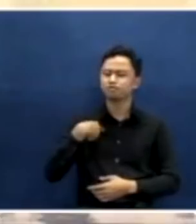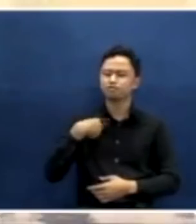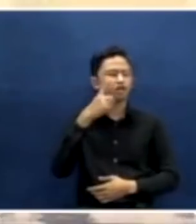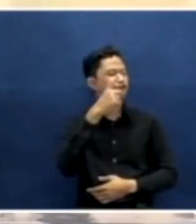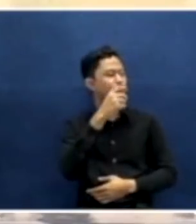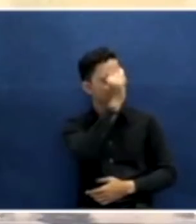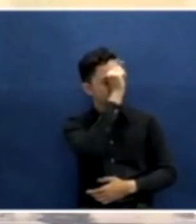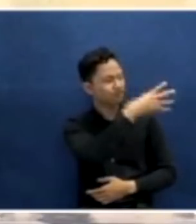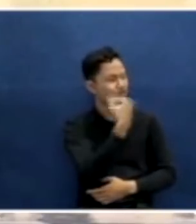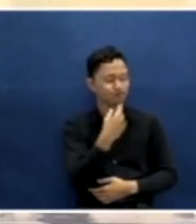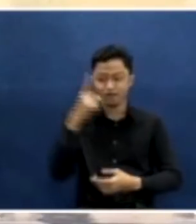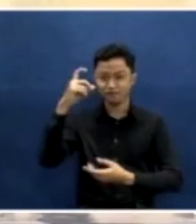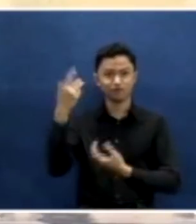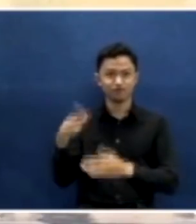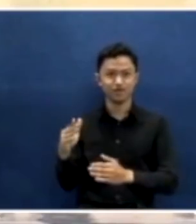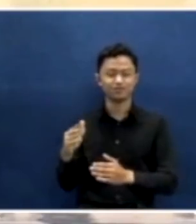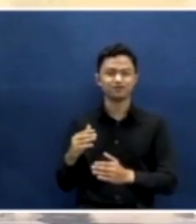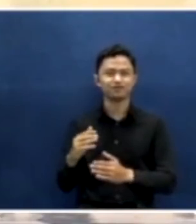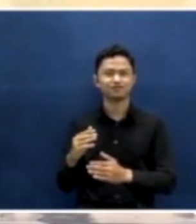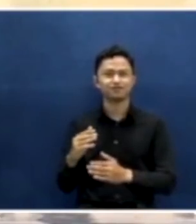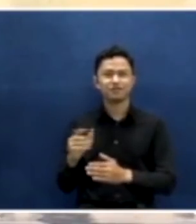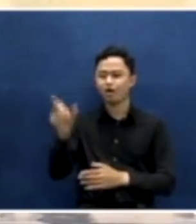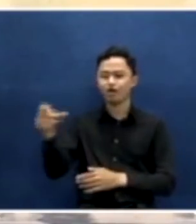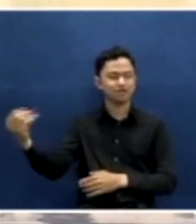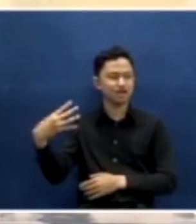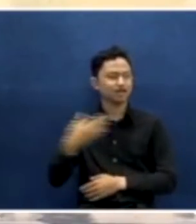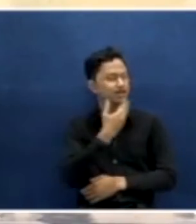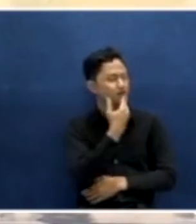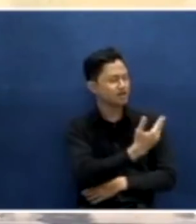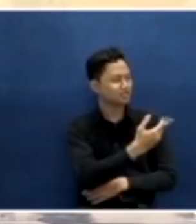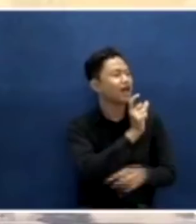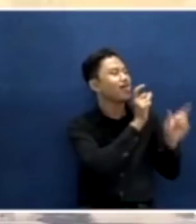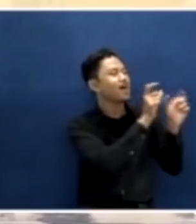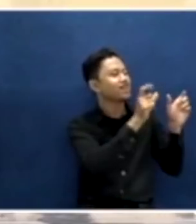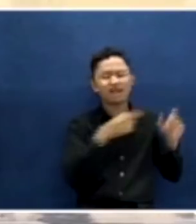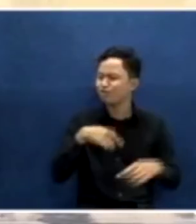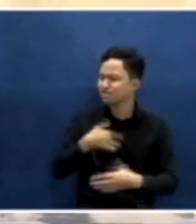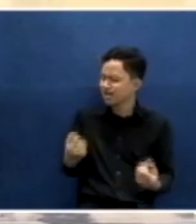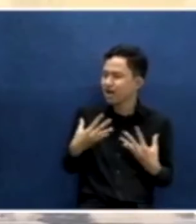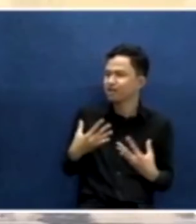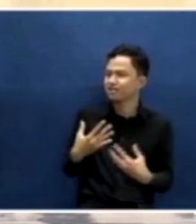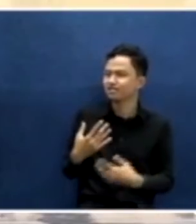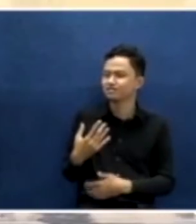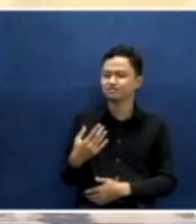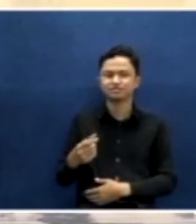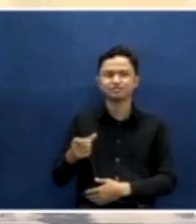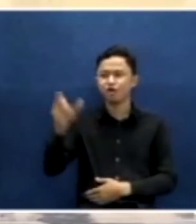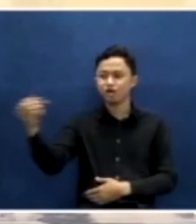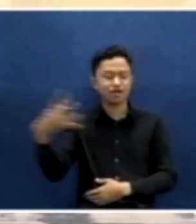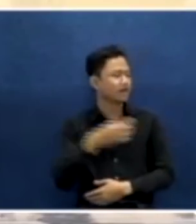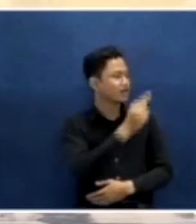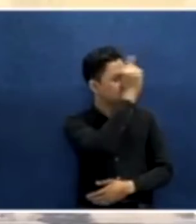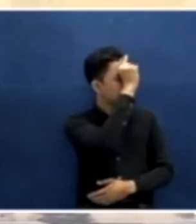Insyaallah setelah foto maka Kemudian beliau menyampaikan terima kasih dan ada kata-kata yang membuat saya terkaget-kaget terima